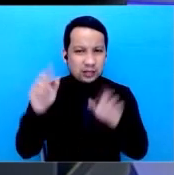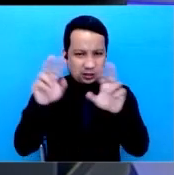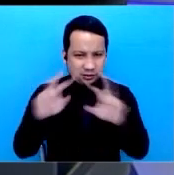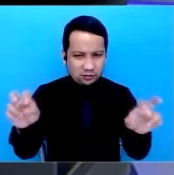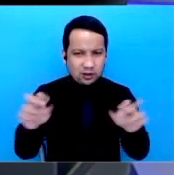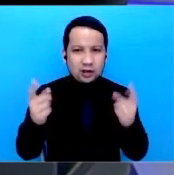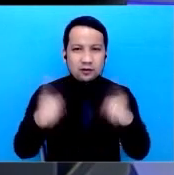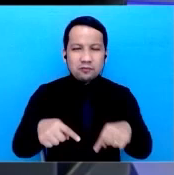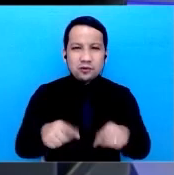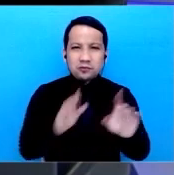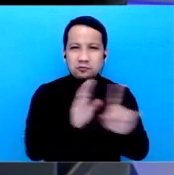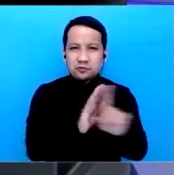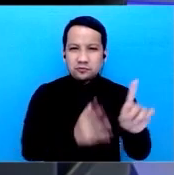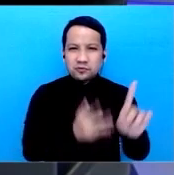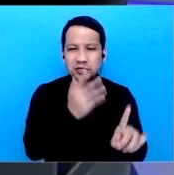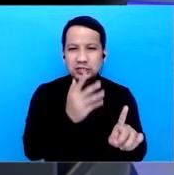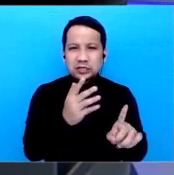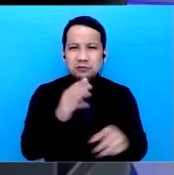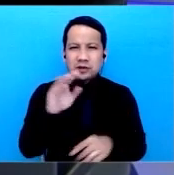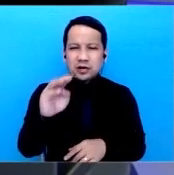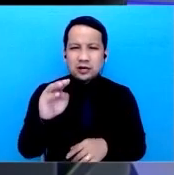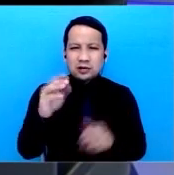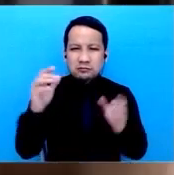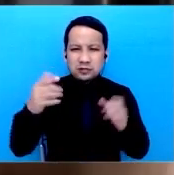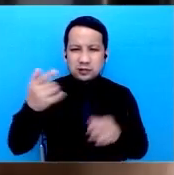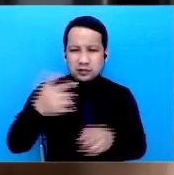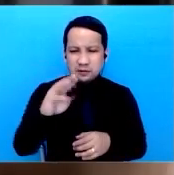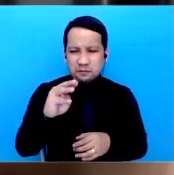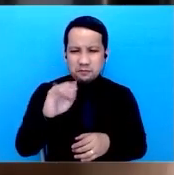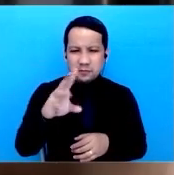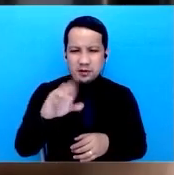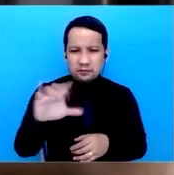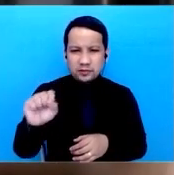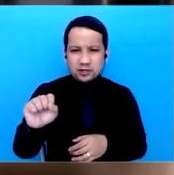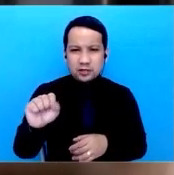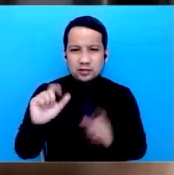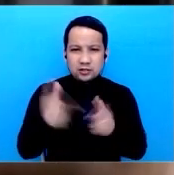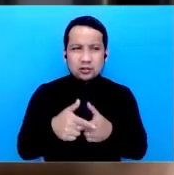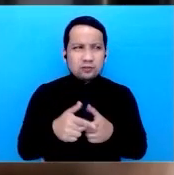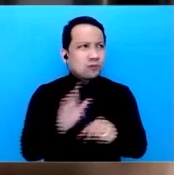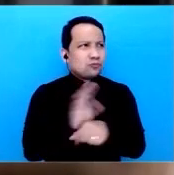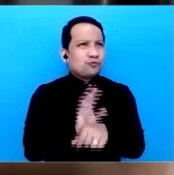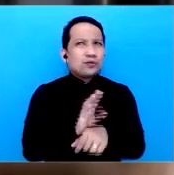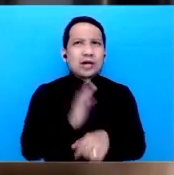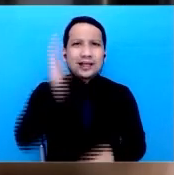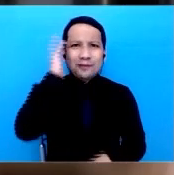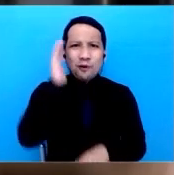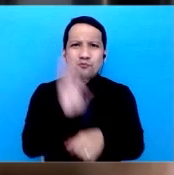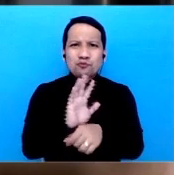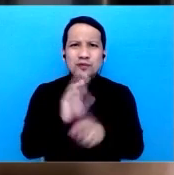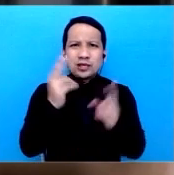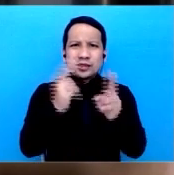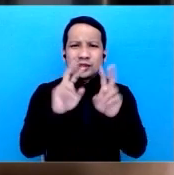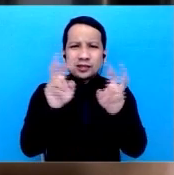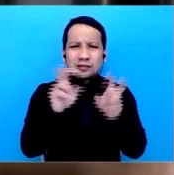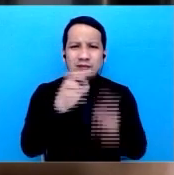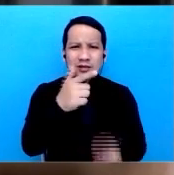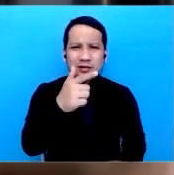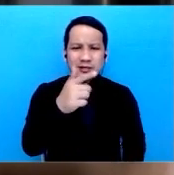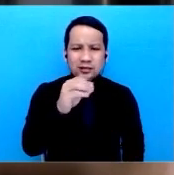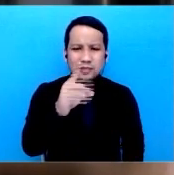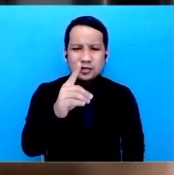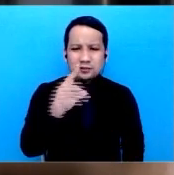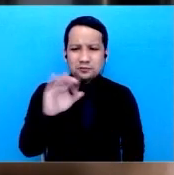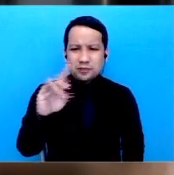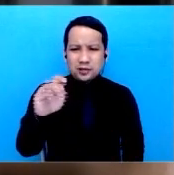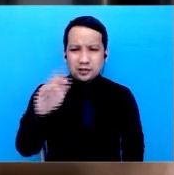isang kilalang mafia movie. So godfatherish, no? So, you know, it's also a sad indictment of